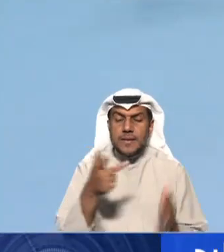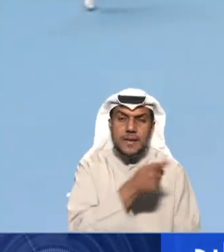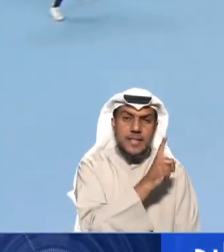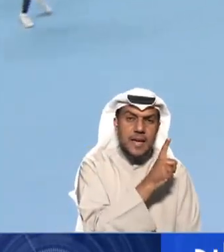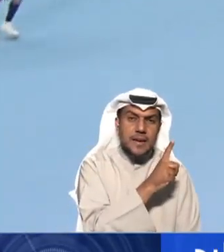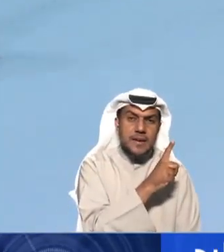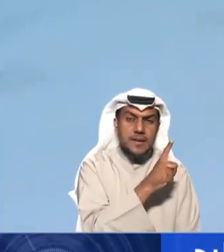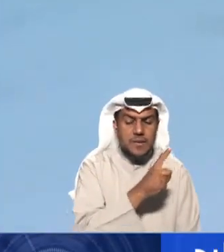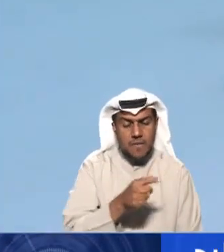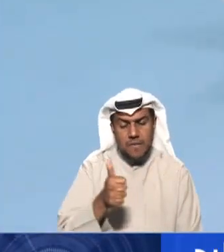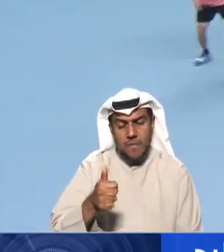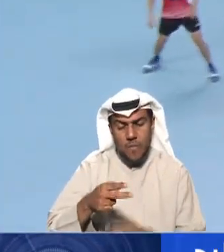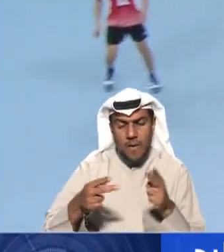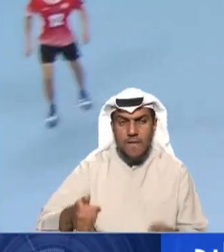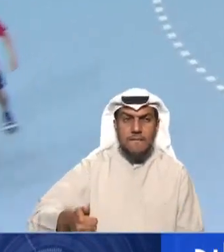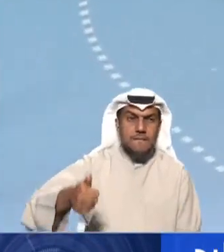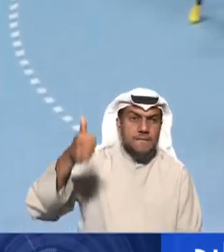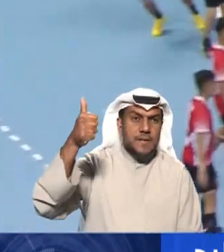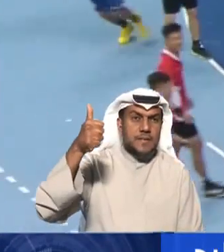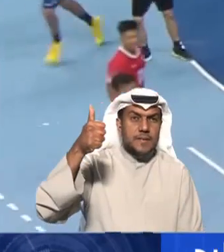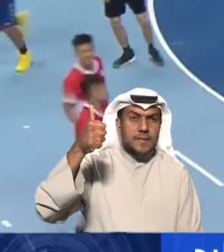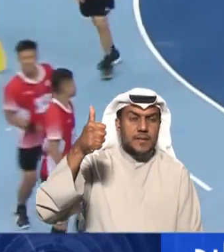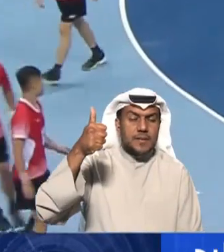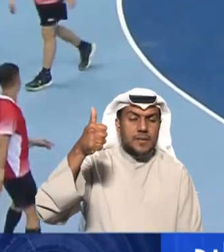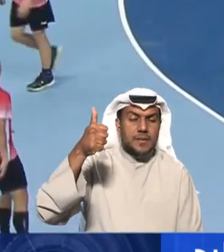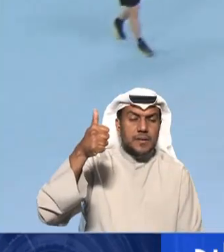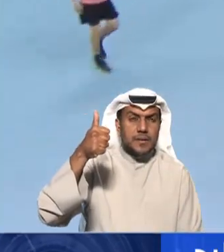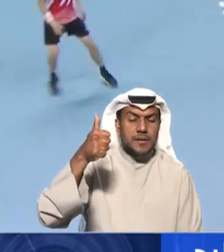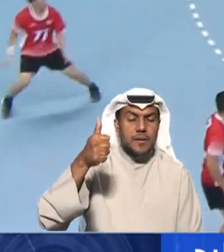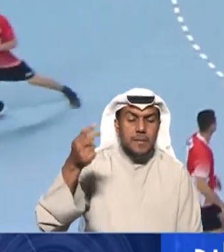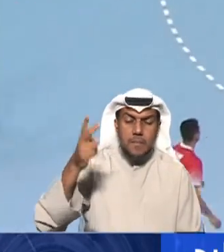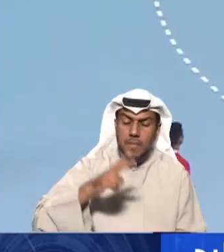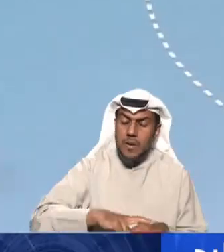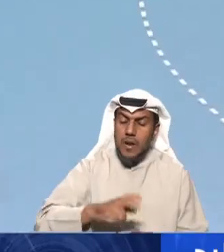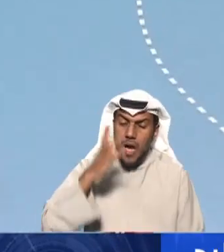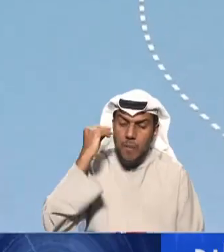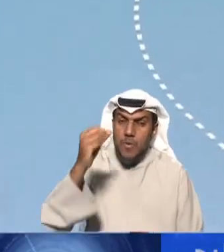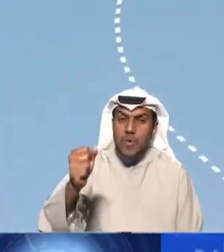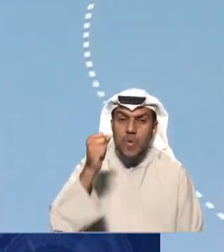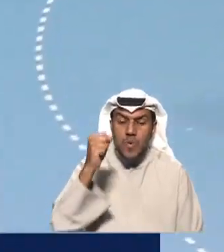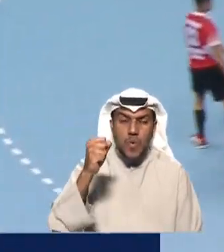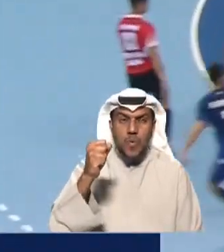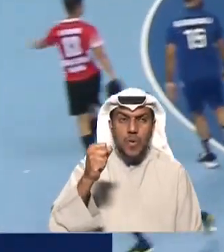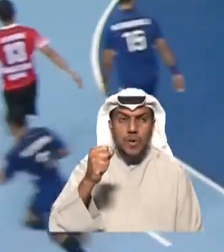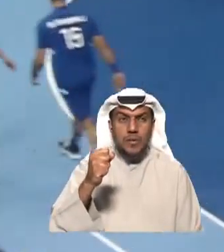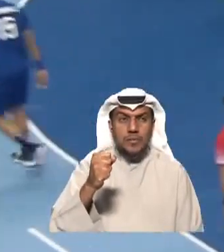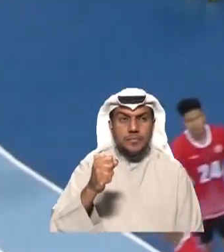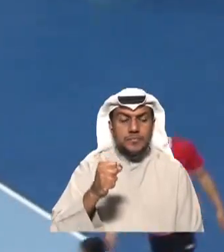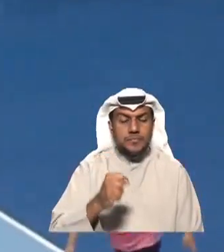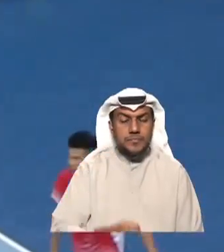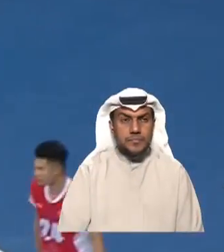11، ليعود بالفترة الثانية بصورة أقوى وتركيز أكبر ويحسم اللقاء بفارق كبير